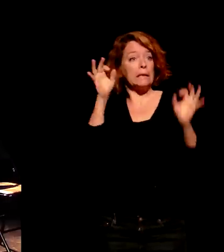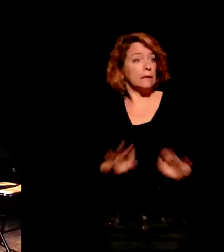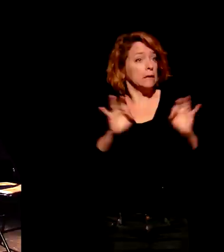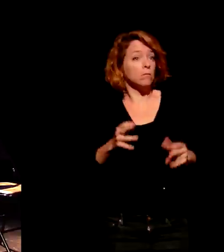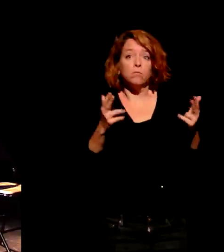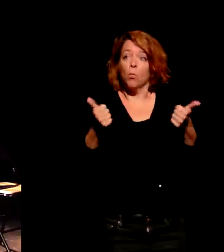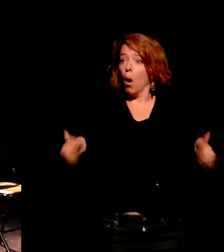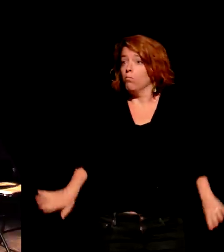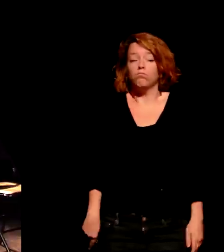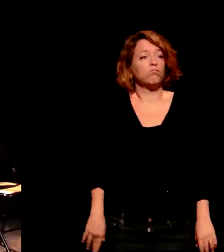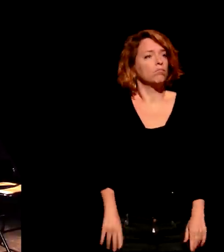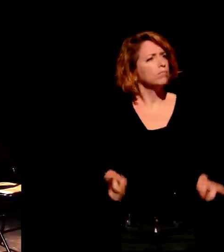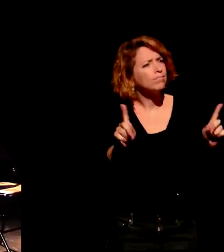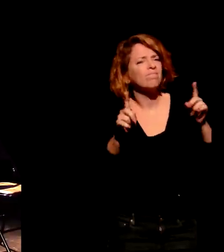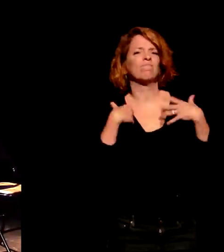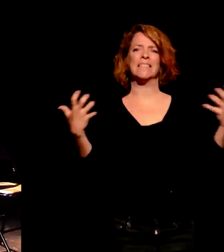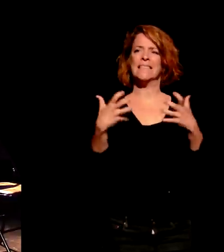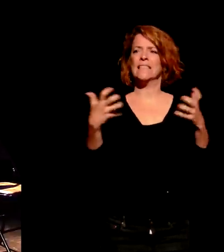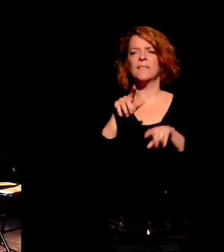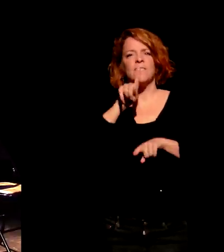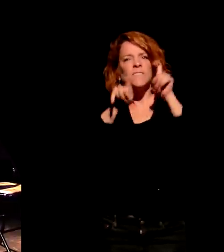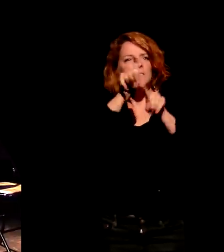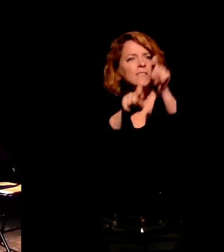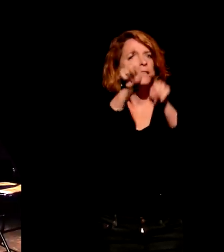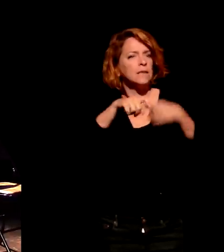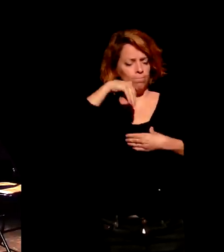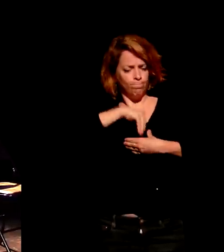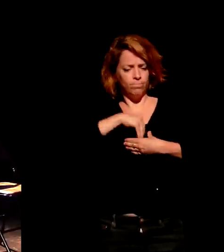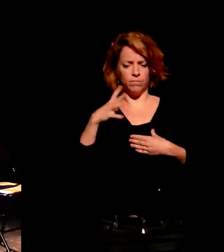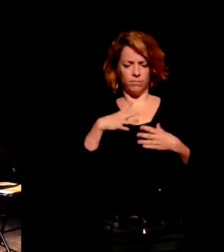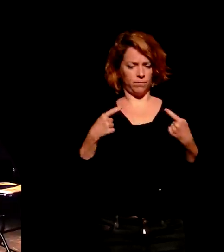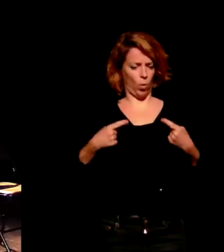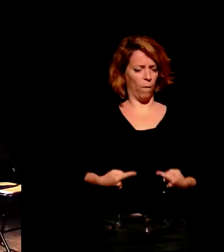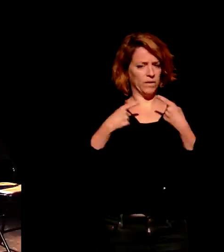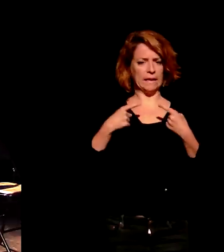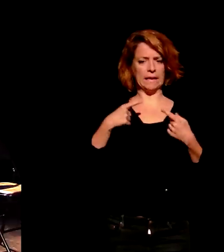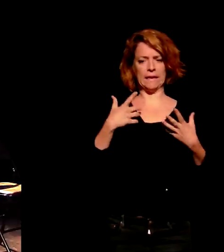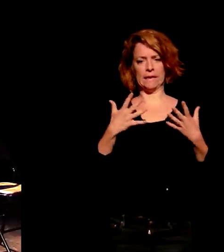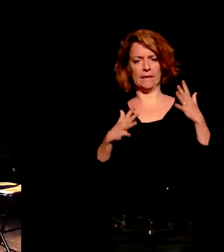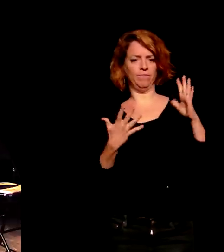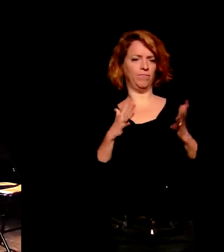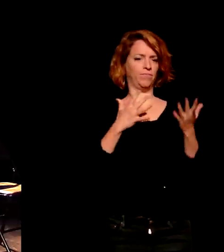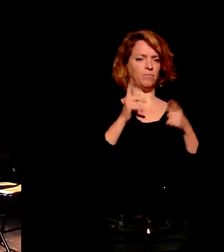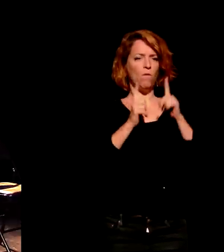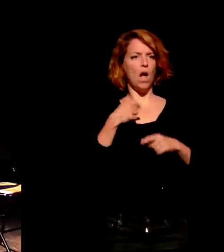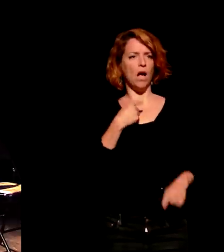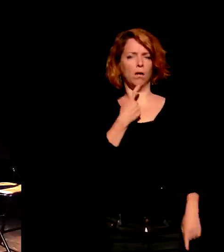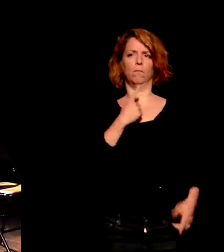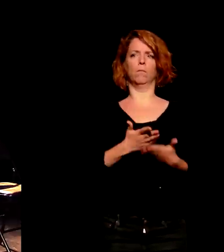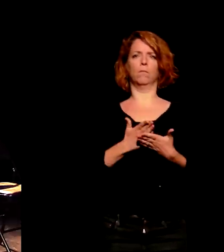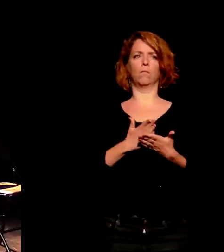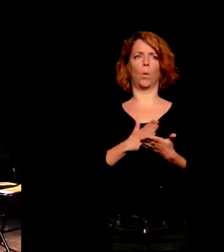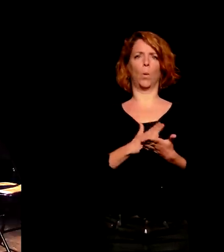Mais plutôt d'essayer d'aller chercher dans nos contradictions, dans les choses qui peuvent générer du doute en nous.